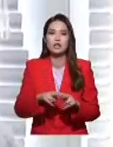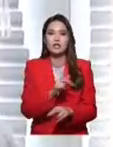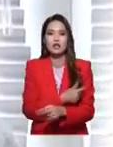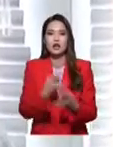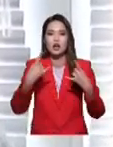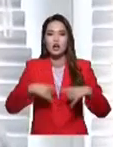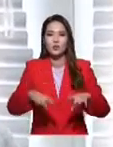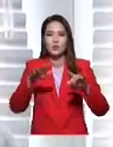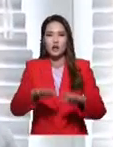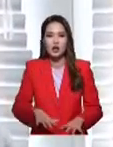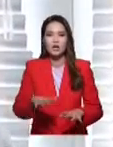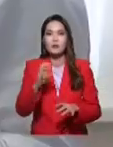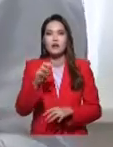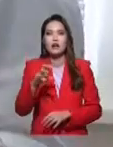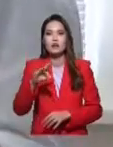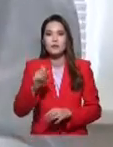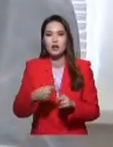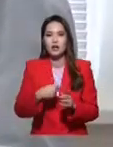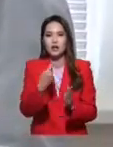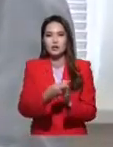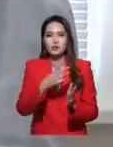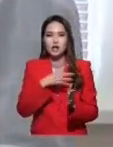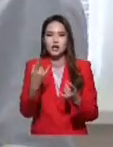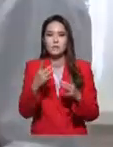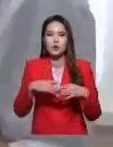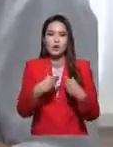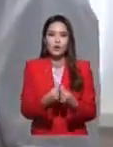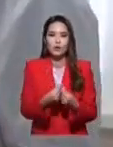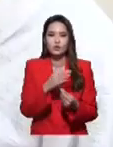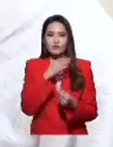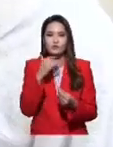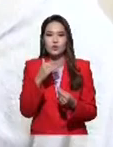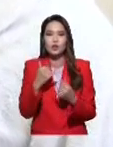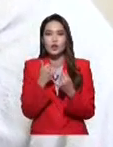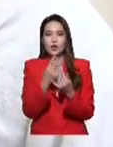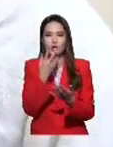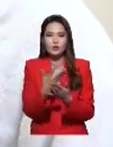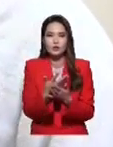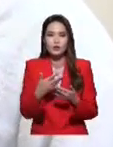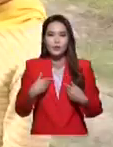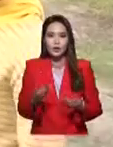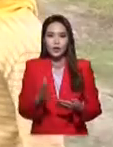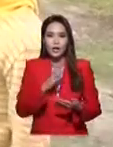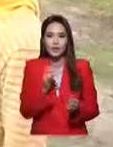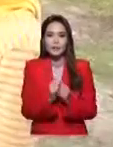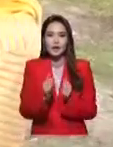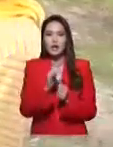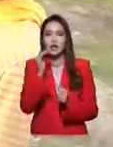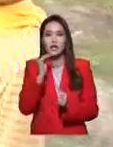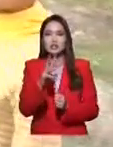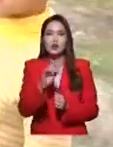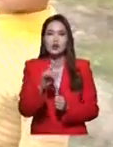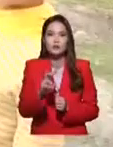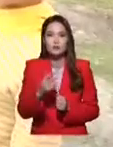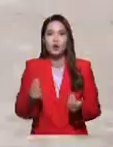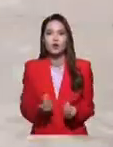босанып, ұлына Әлімхан деп ат қойды. Сәби бұл отбасының 4-ші перзенті. Анасы Гүлмира мектеп мұғалімі, ал әкесі Ерғалидің әзірге тұрақты